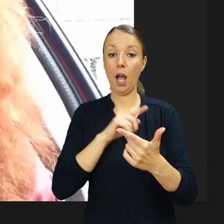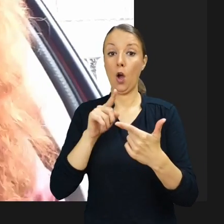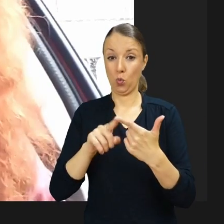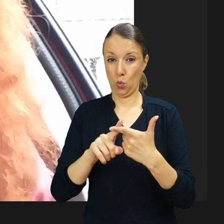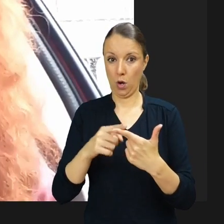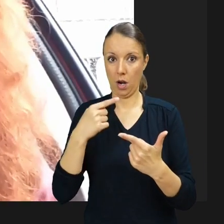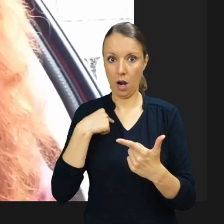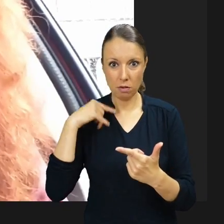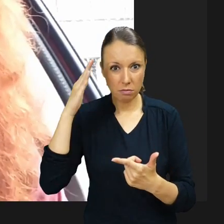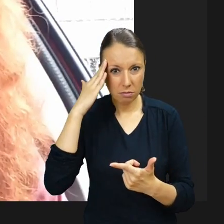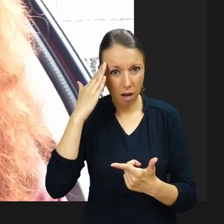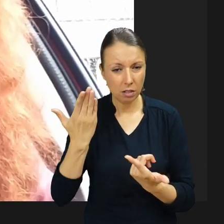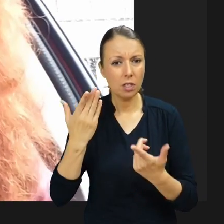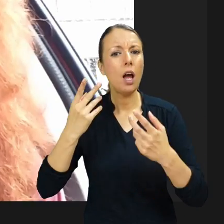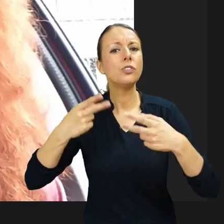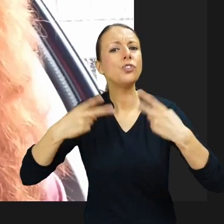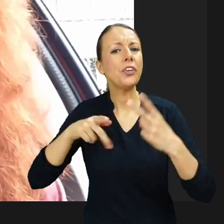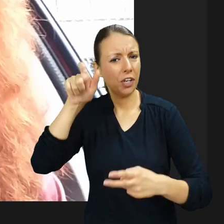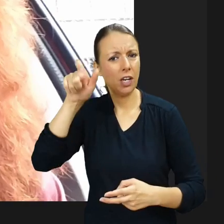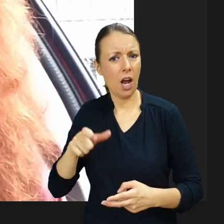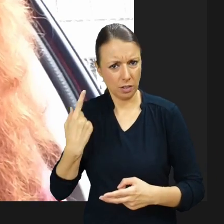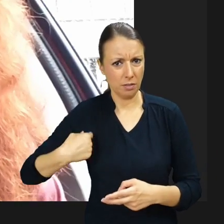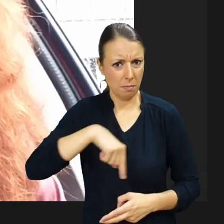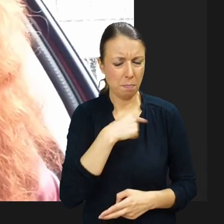dla dziennikarzy, że